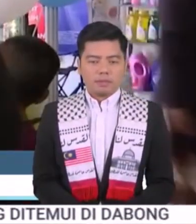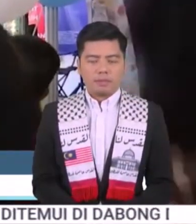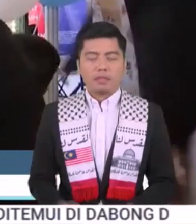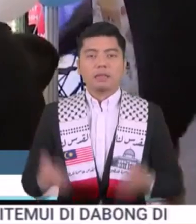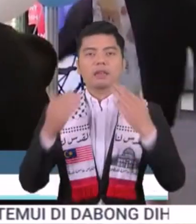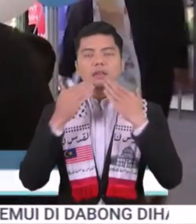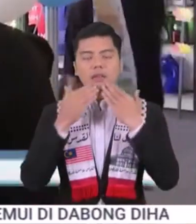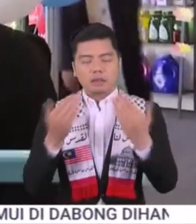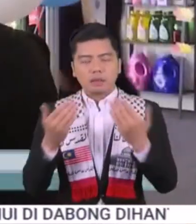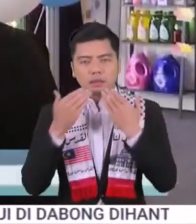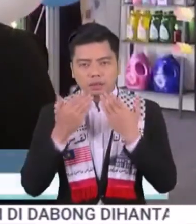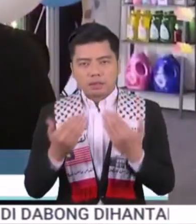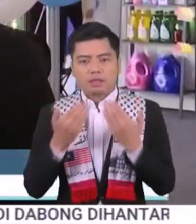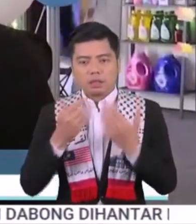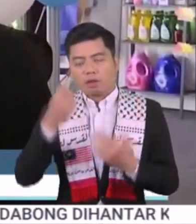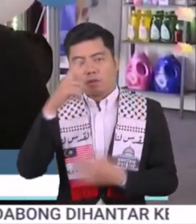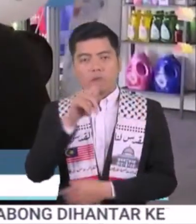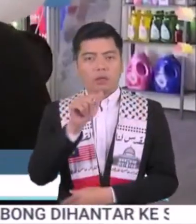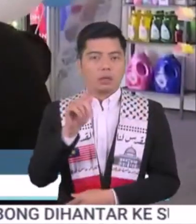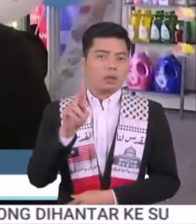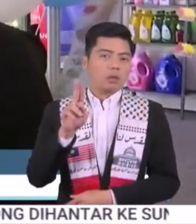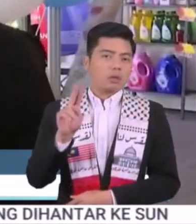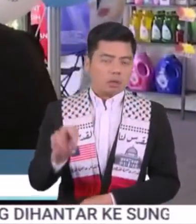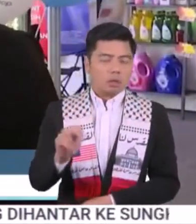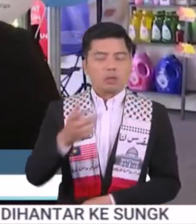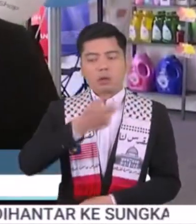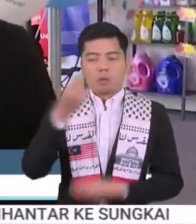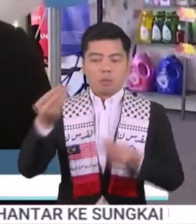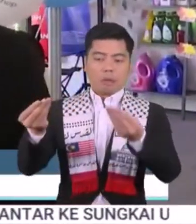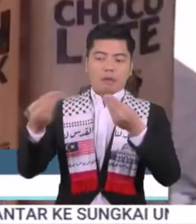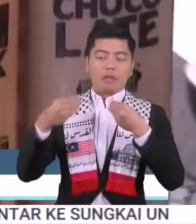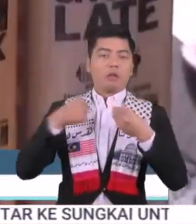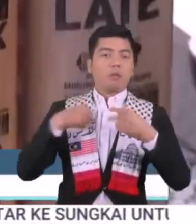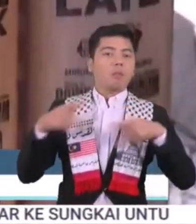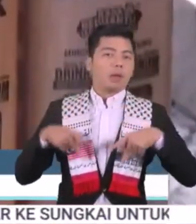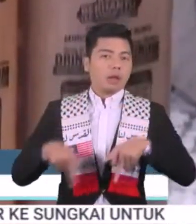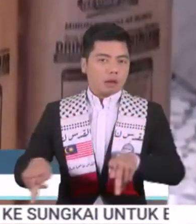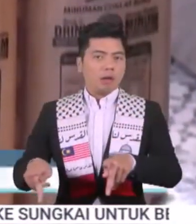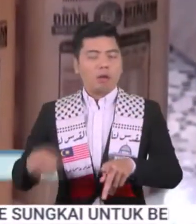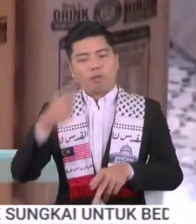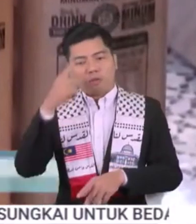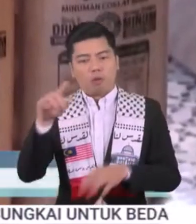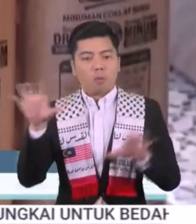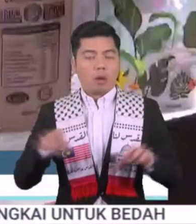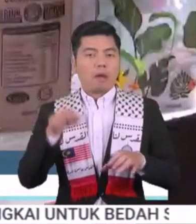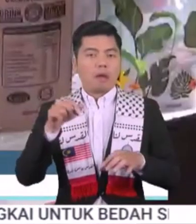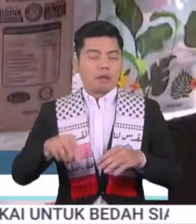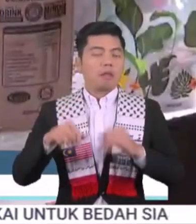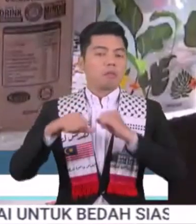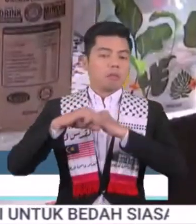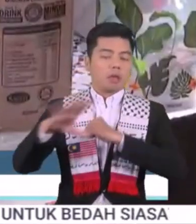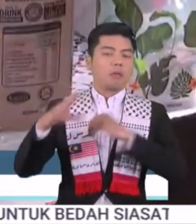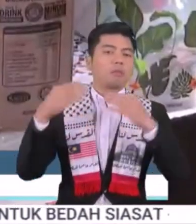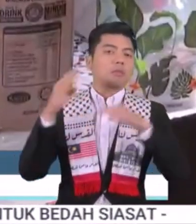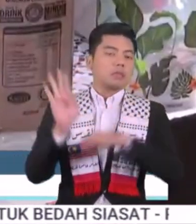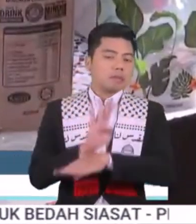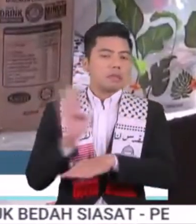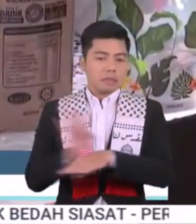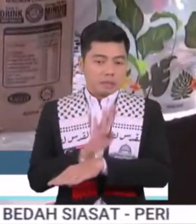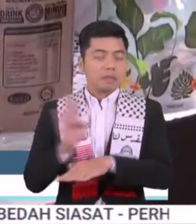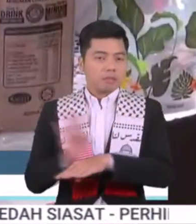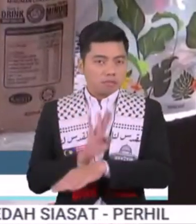Terima kasih saya ucapkan kepada Tekun Corporation sebab membagi peluang kepada house untuk mengadakan jualan di Karnival Tekun